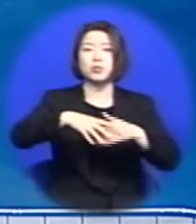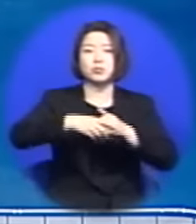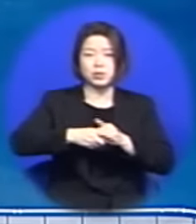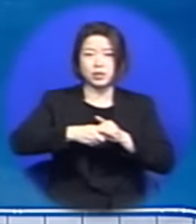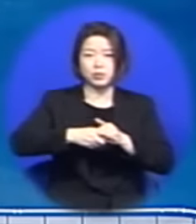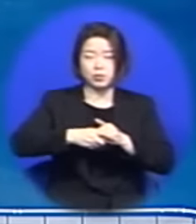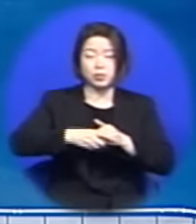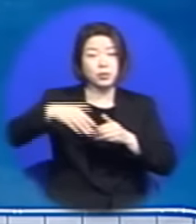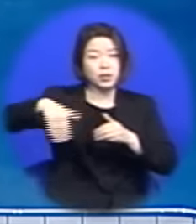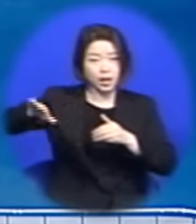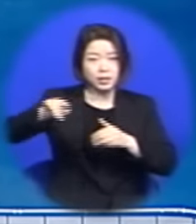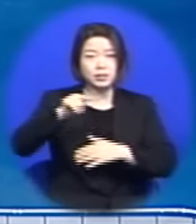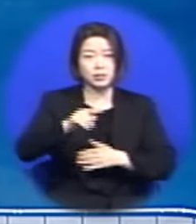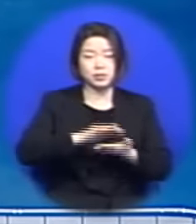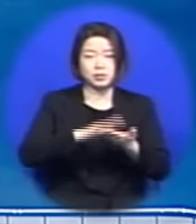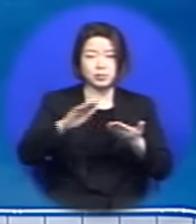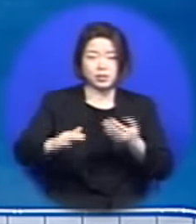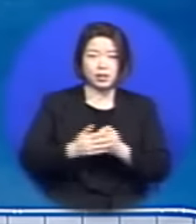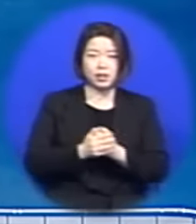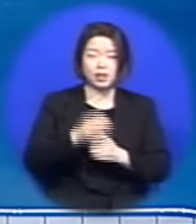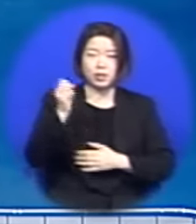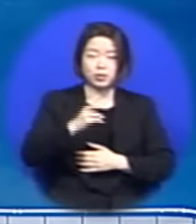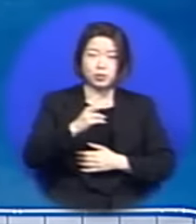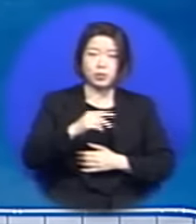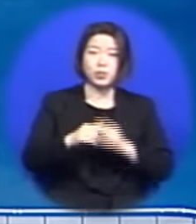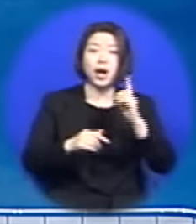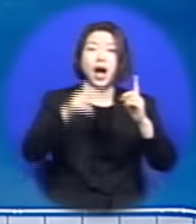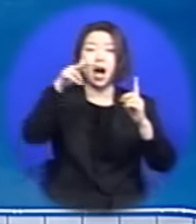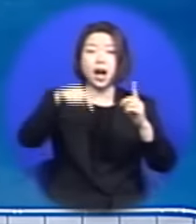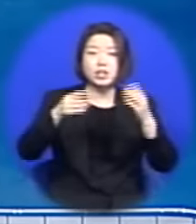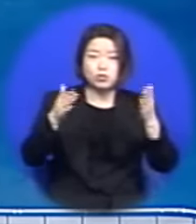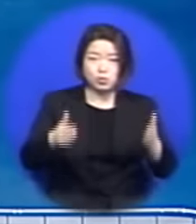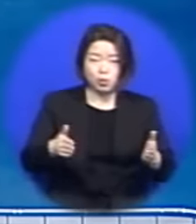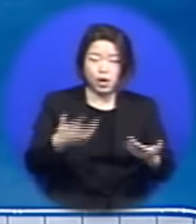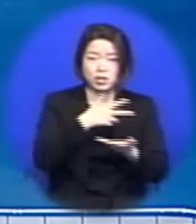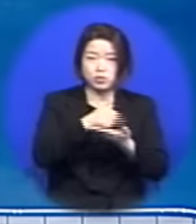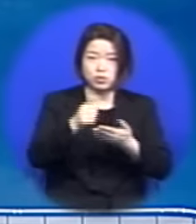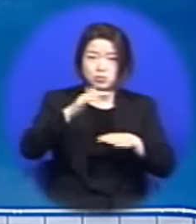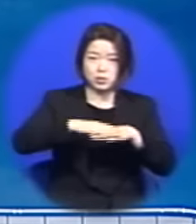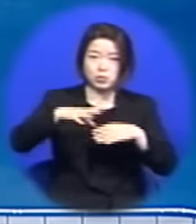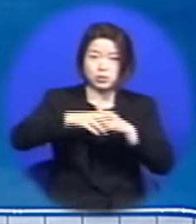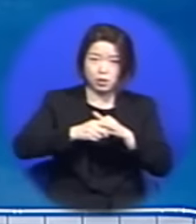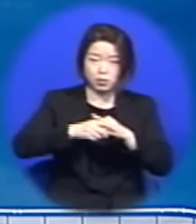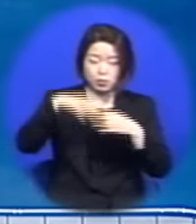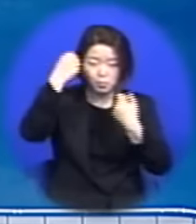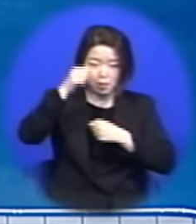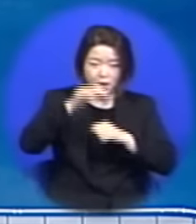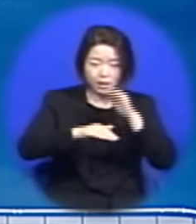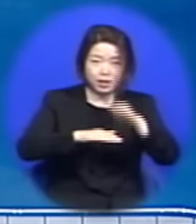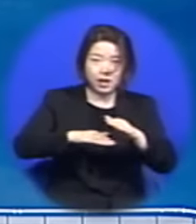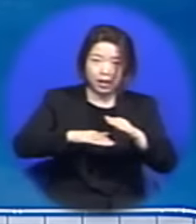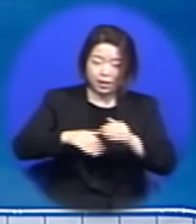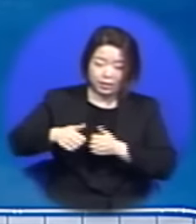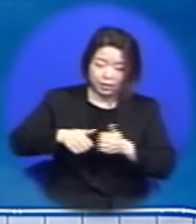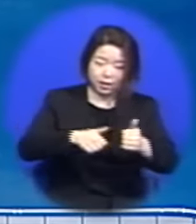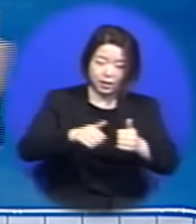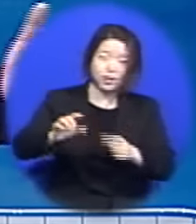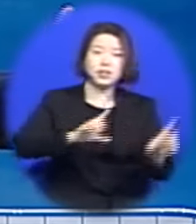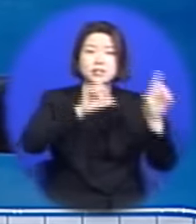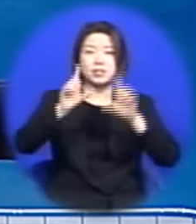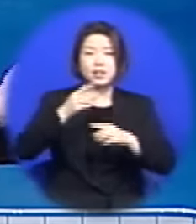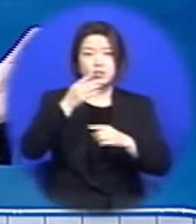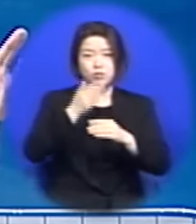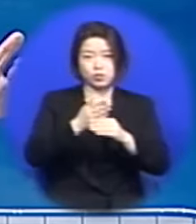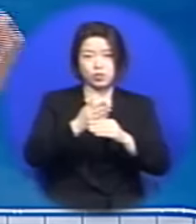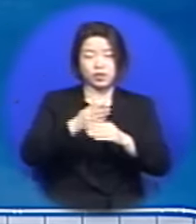나가는 겁니다 그리고 한 주간 동안 그렇게 주님의 손을 붙잡고 주님의 발자취를 따라 살다가 다음